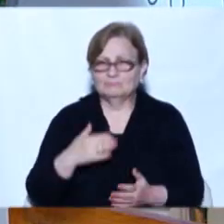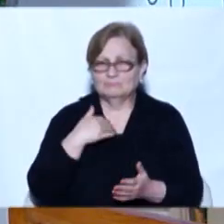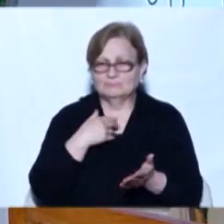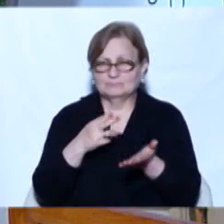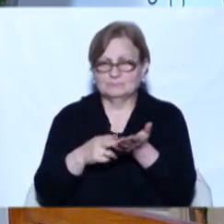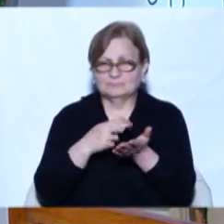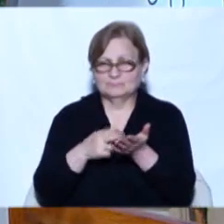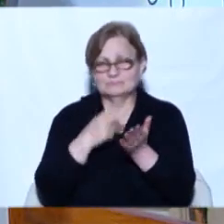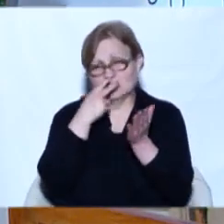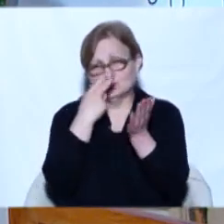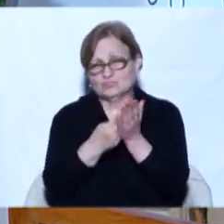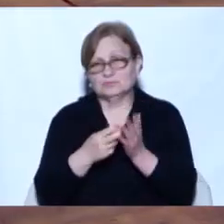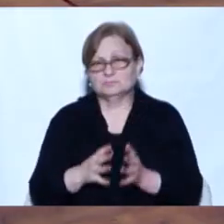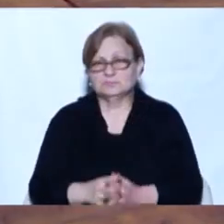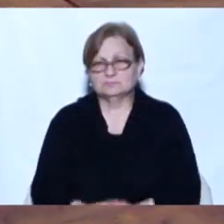წიგნსაც განახებ.